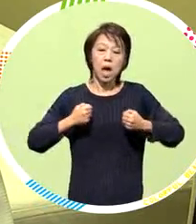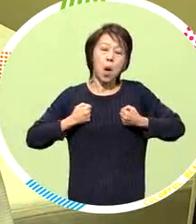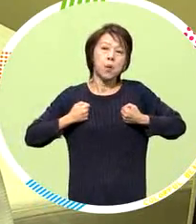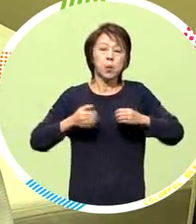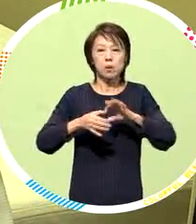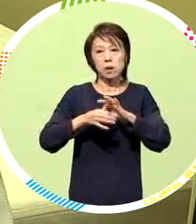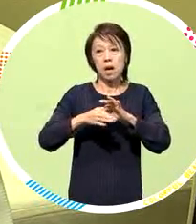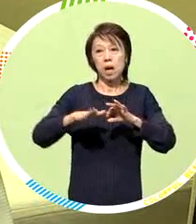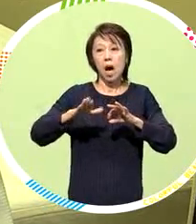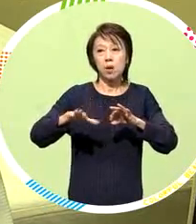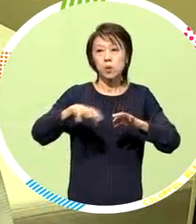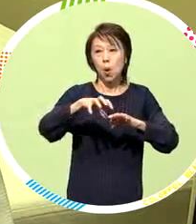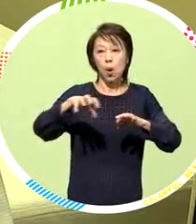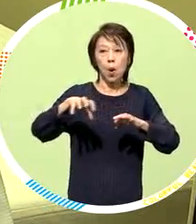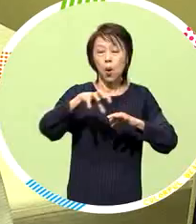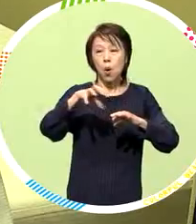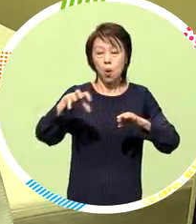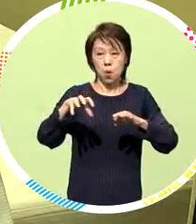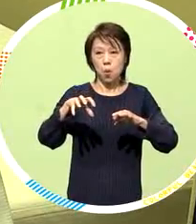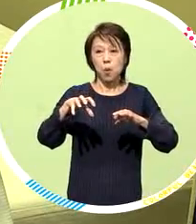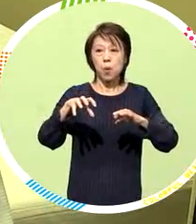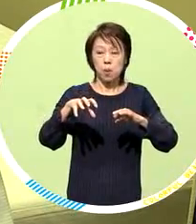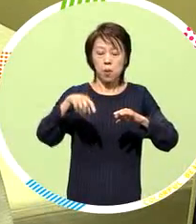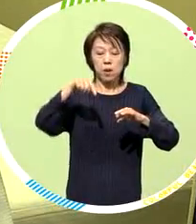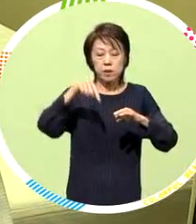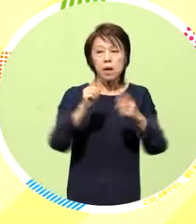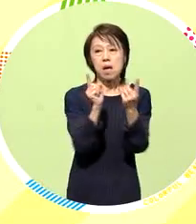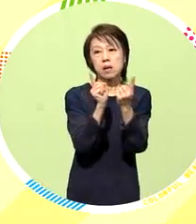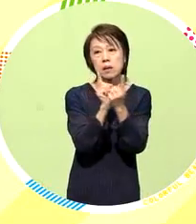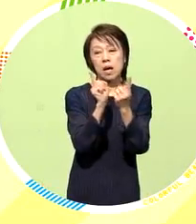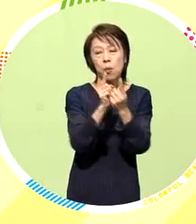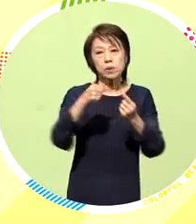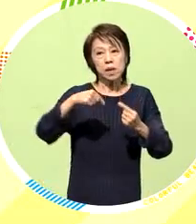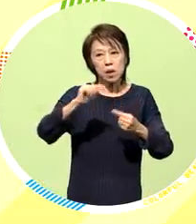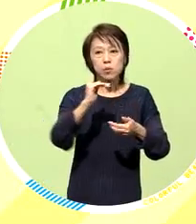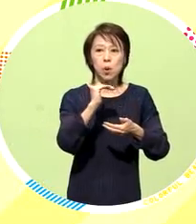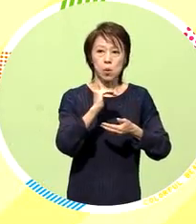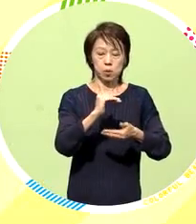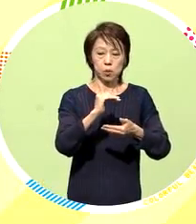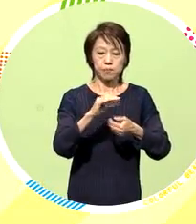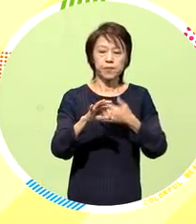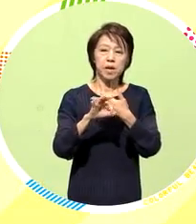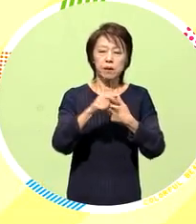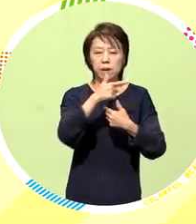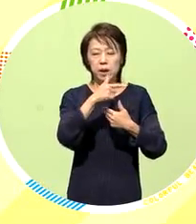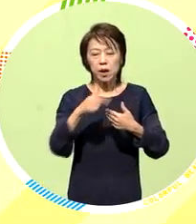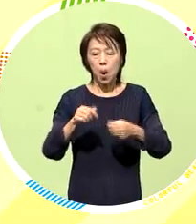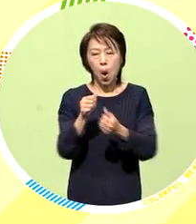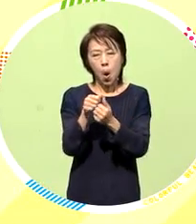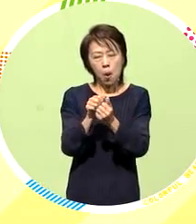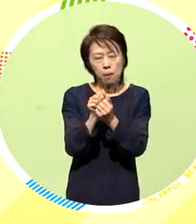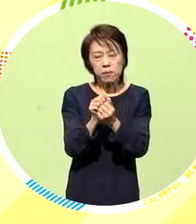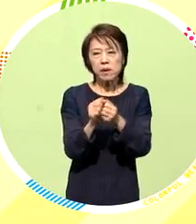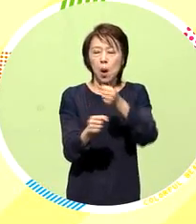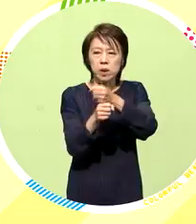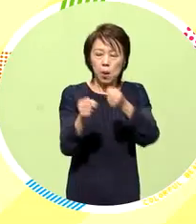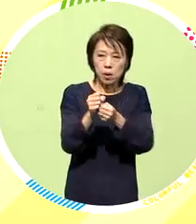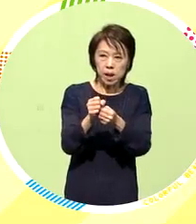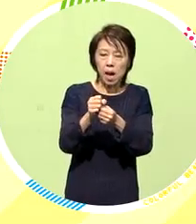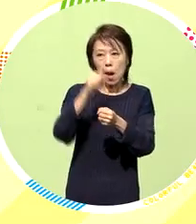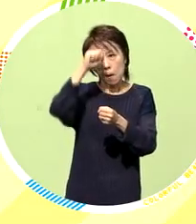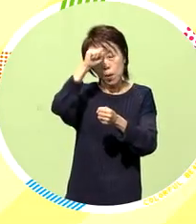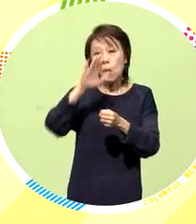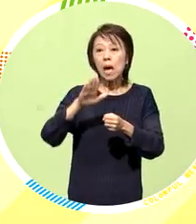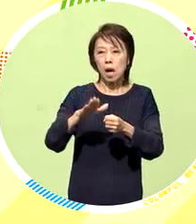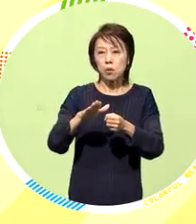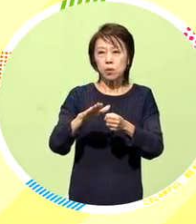運動器に光をあてて対応していくということで変形性膝関節症であるとか偏見性股関節症